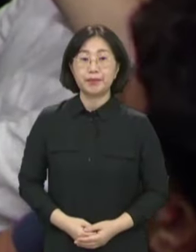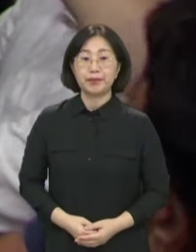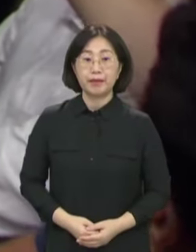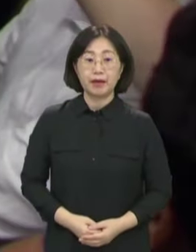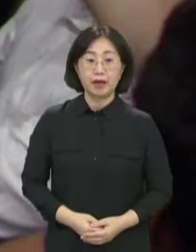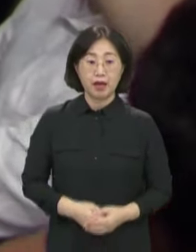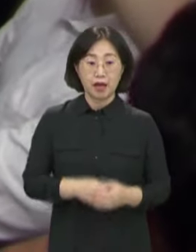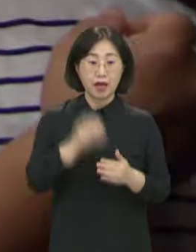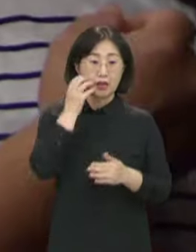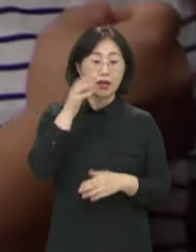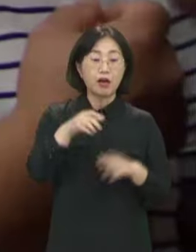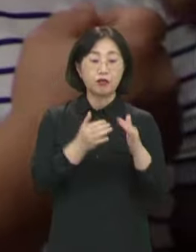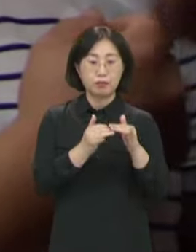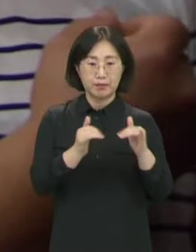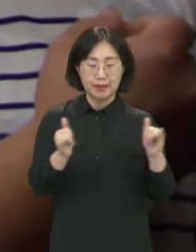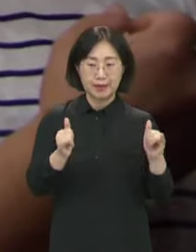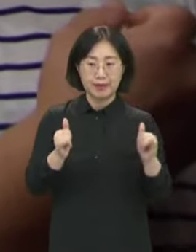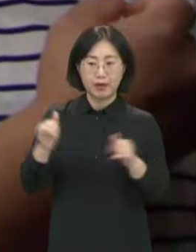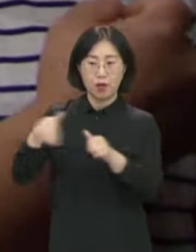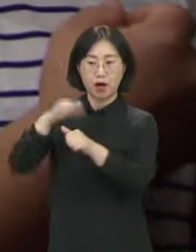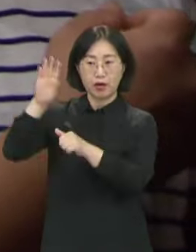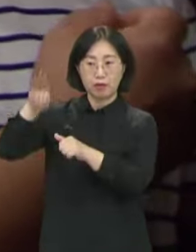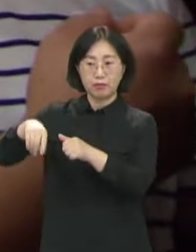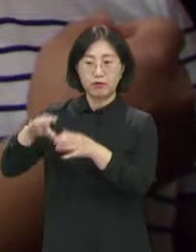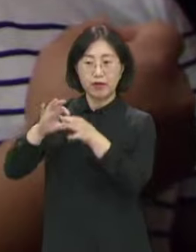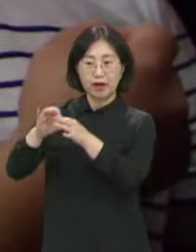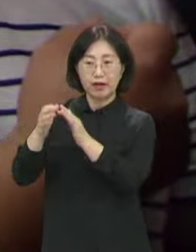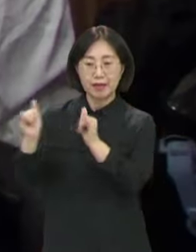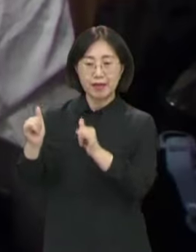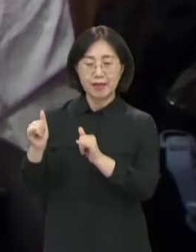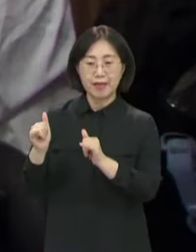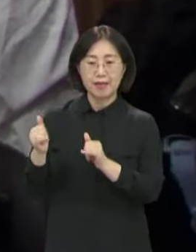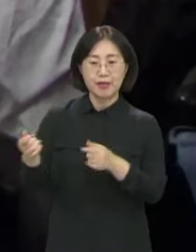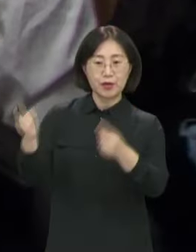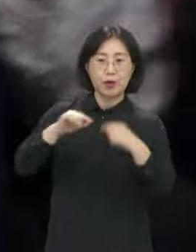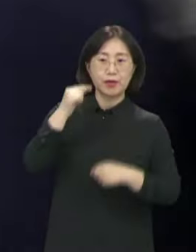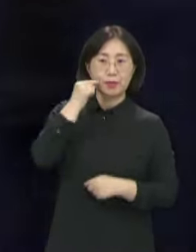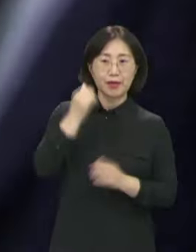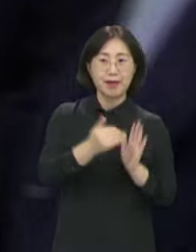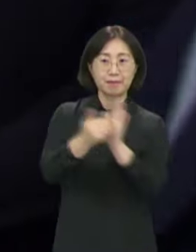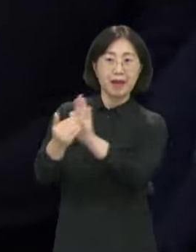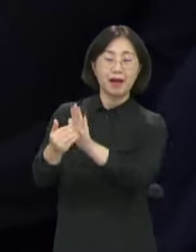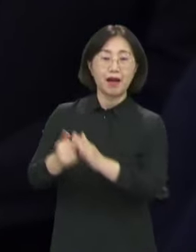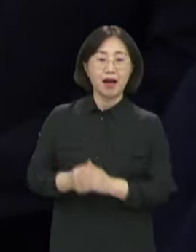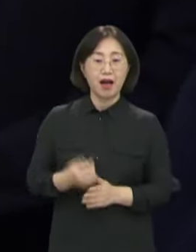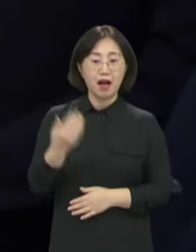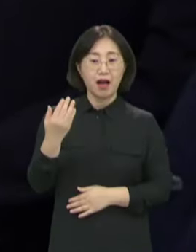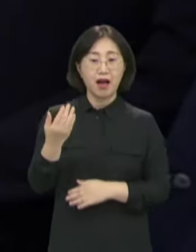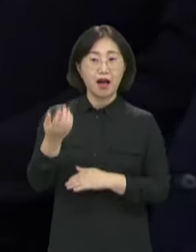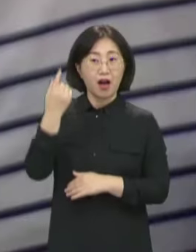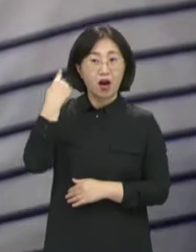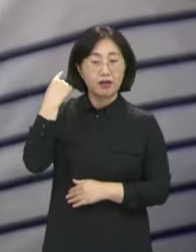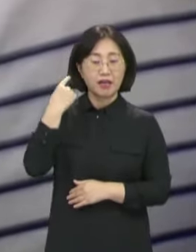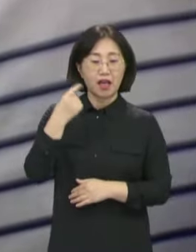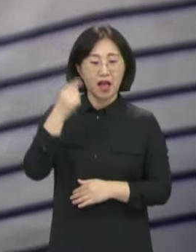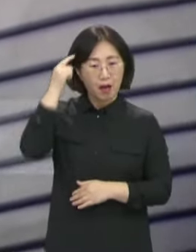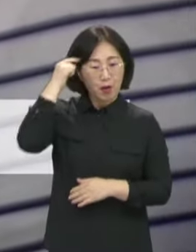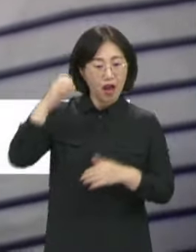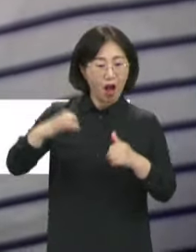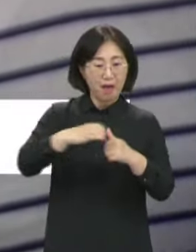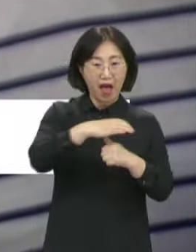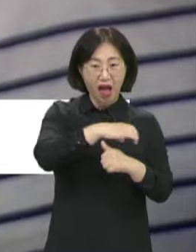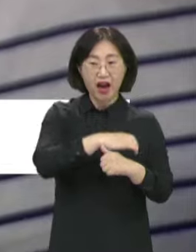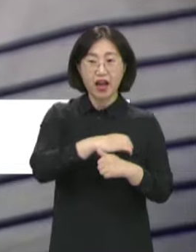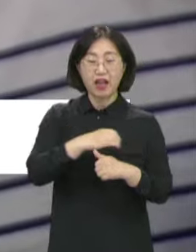청양 국민들이 행사장으로 들어가려는 환경부 관계자들을 몸으로 막아섭니다. 전날 삭발까지 강행하며 청양 지천댐